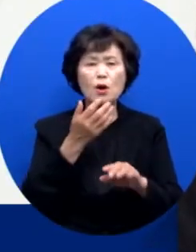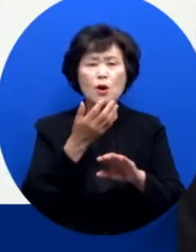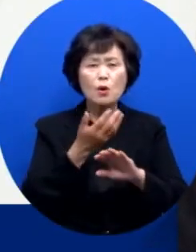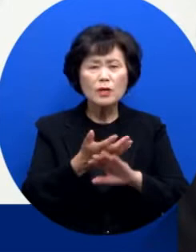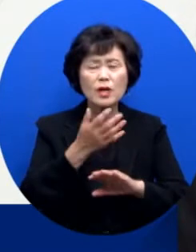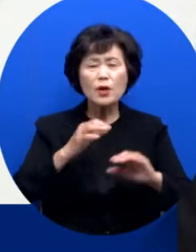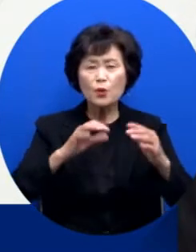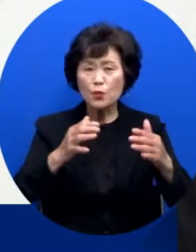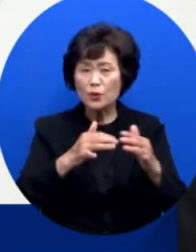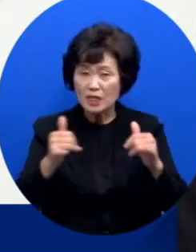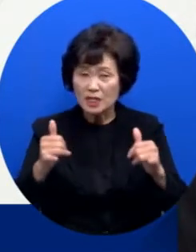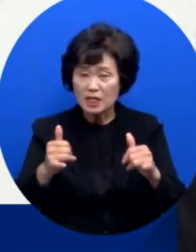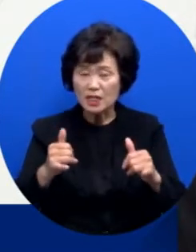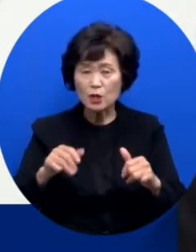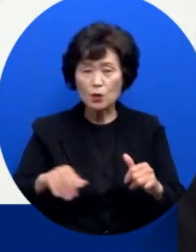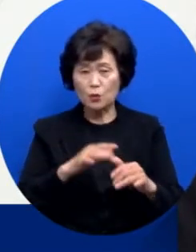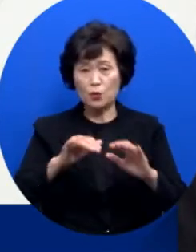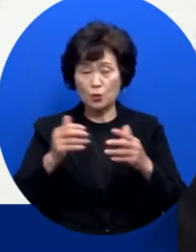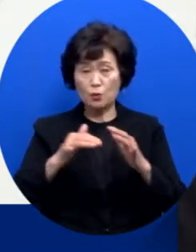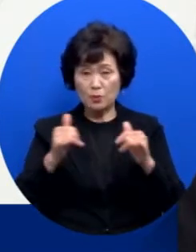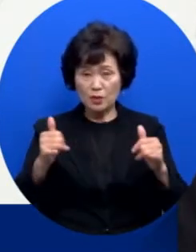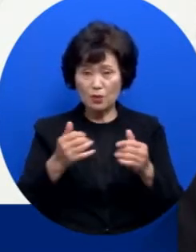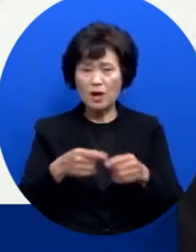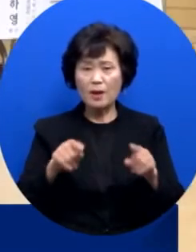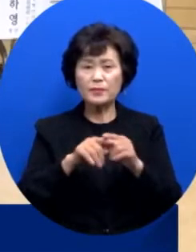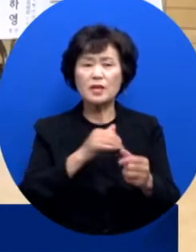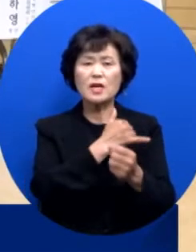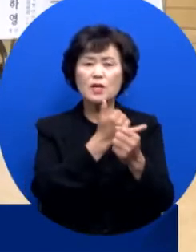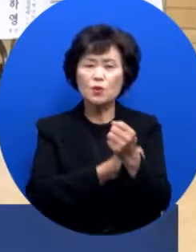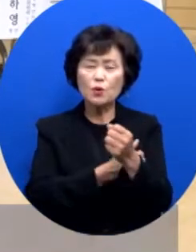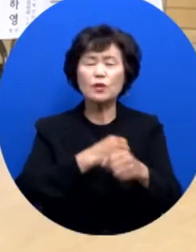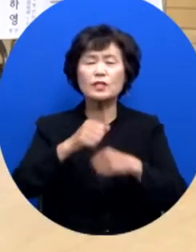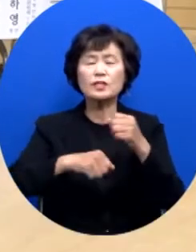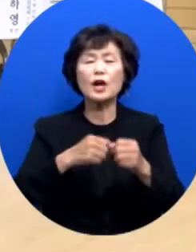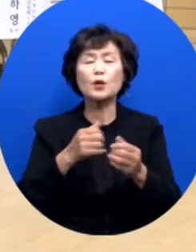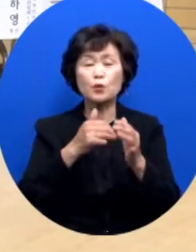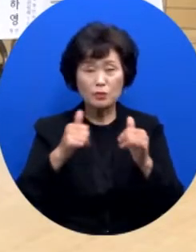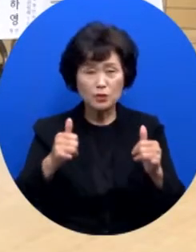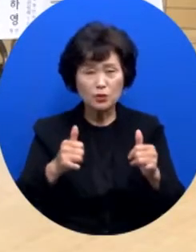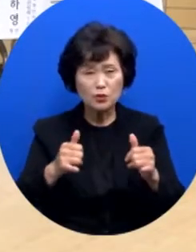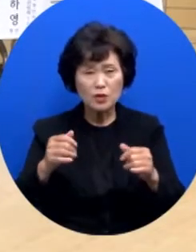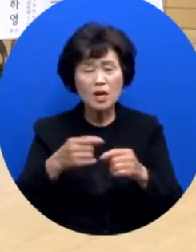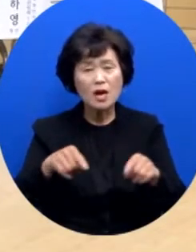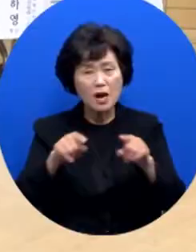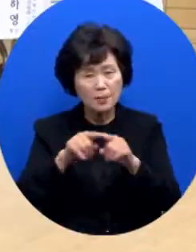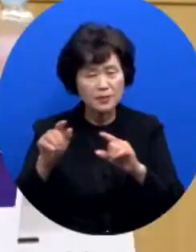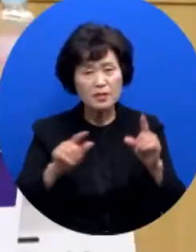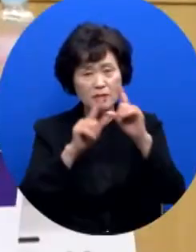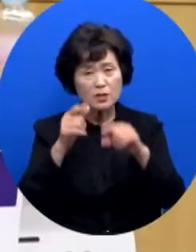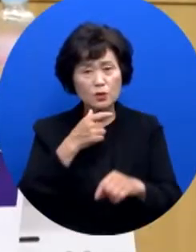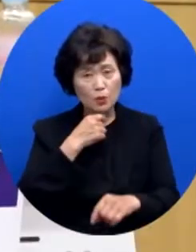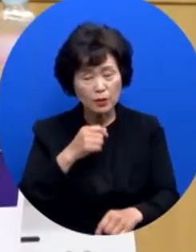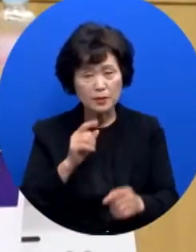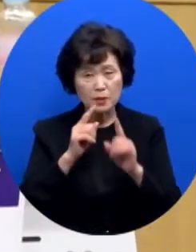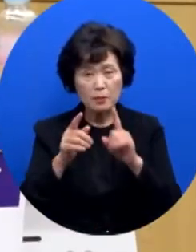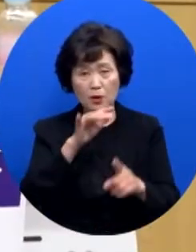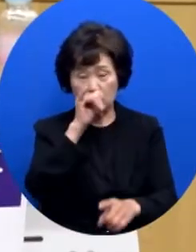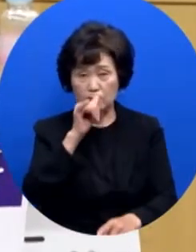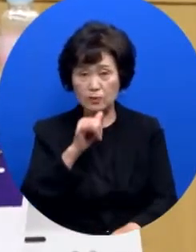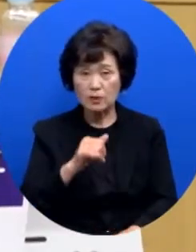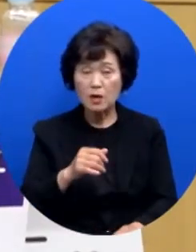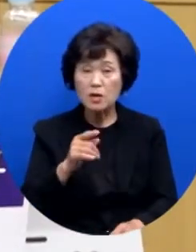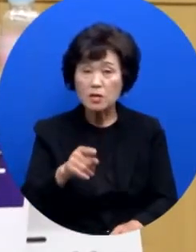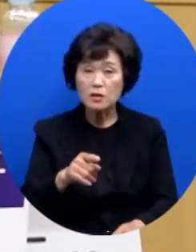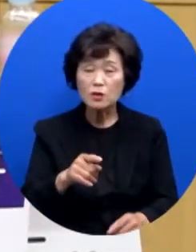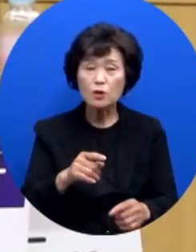안에서 외국인과 함께하는 사회를 만드는 인권위가 되길 바라며 발제자들은 이와 함께 인권위가 근본적으로 왜 존재해야